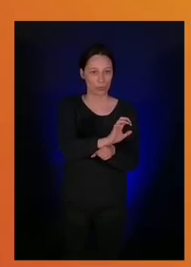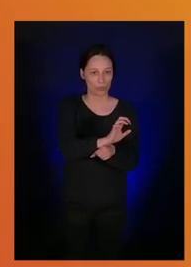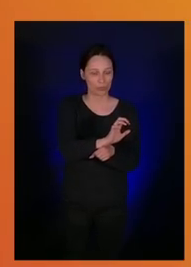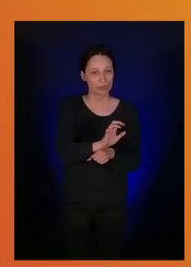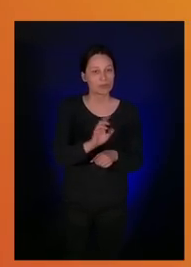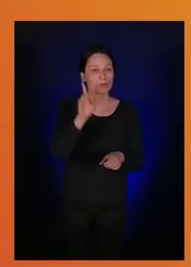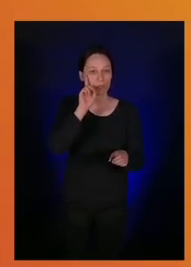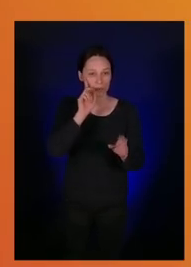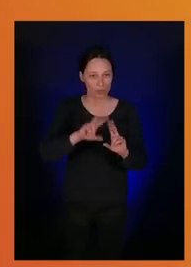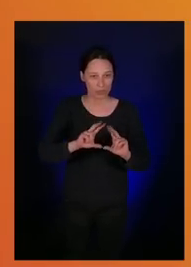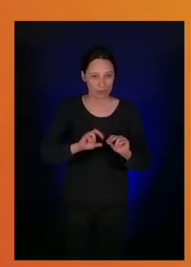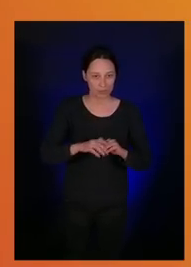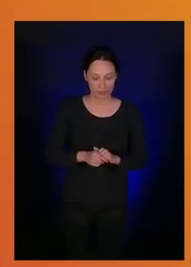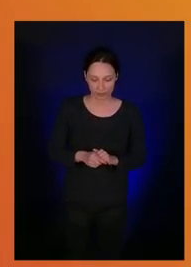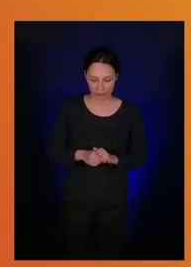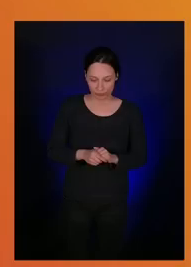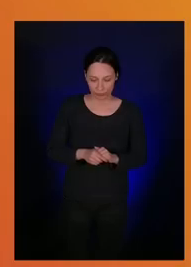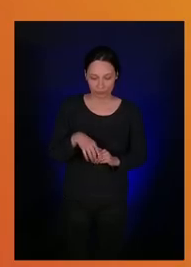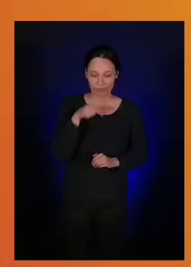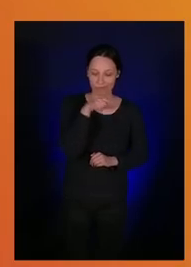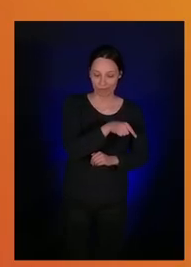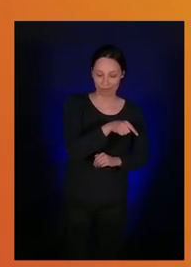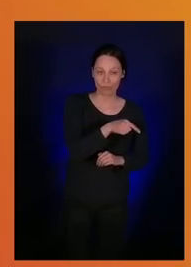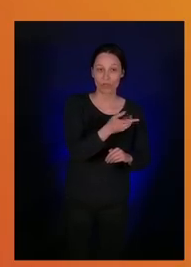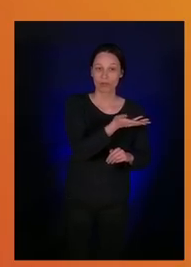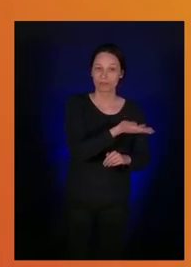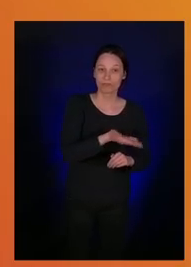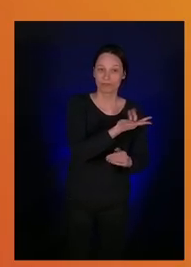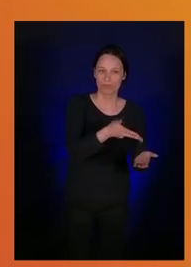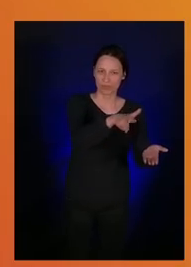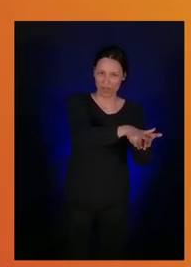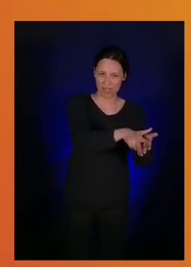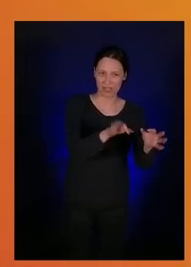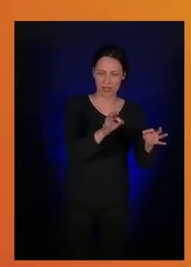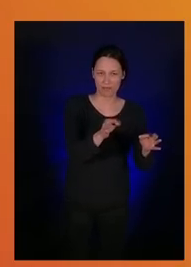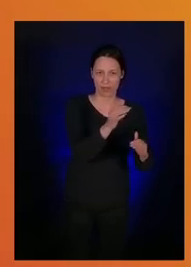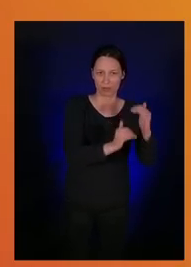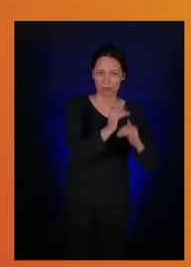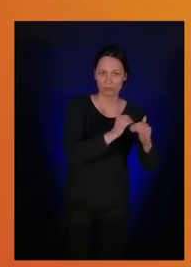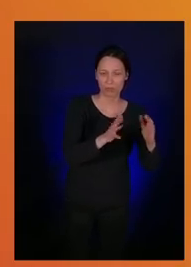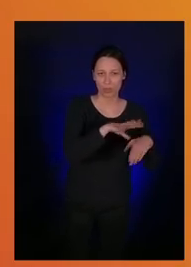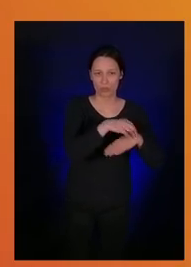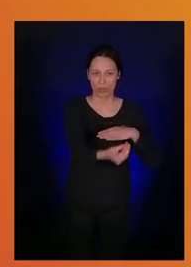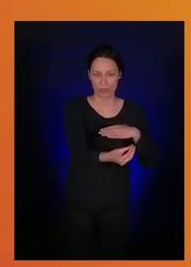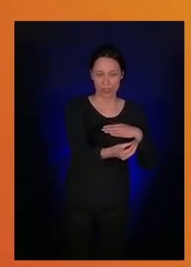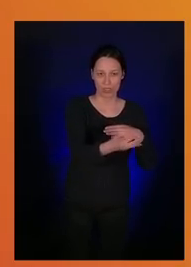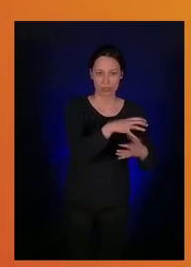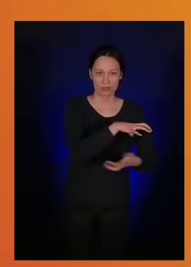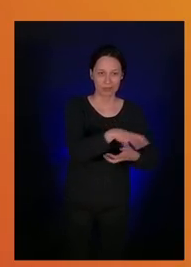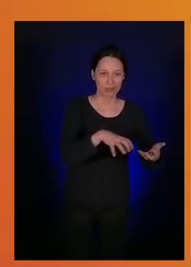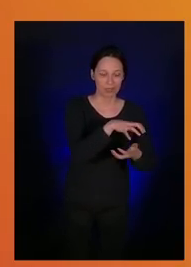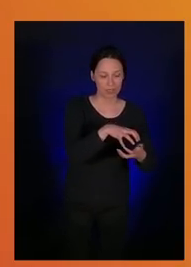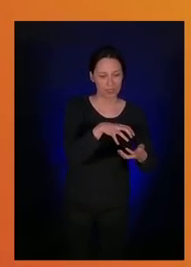La validation par la Confédération, sans consultation des organes concernés, du plan de sortie de crise dans le cadre du collectif Plus Jamais Ça, qui